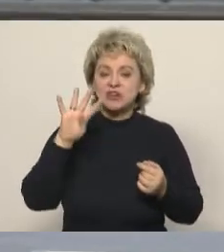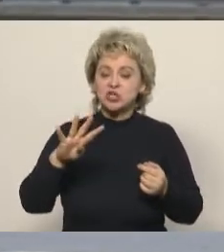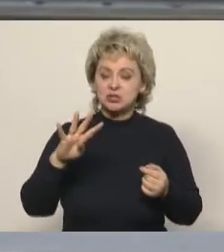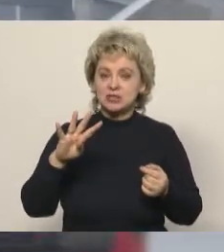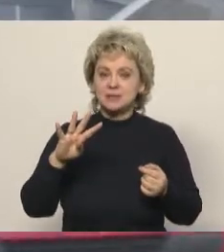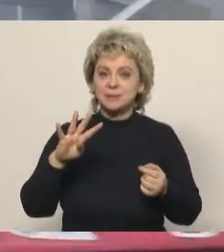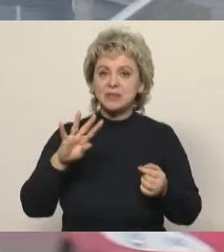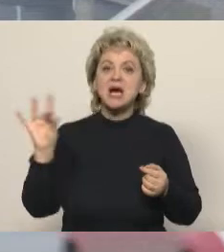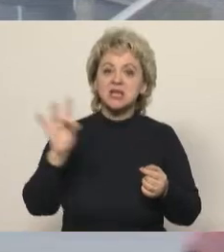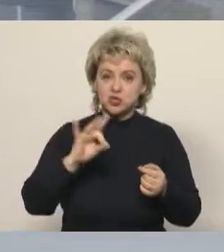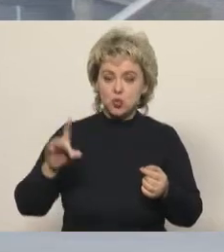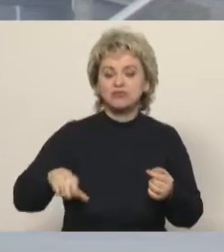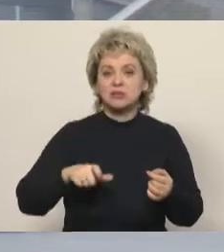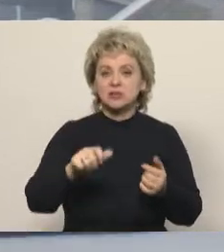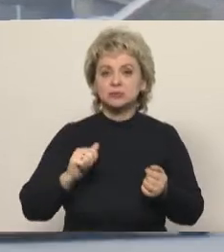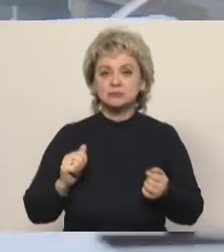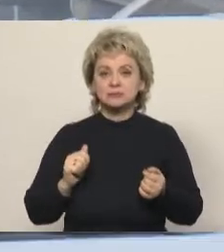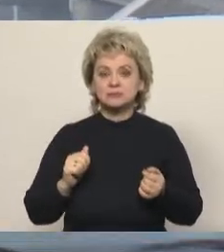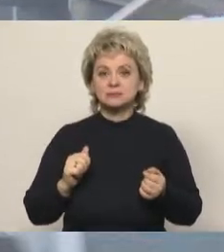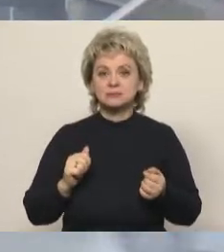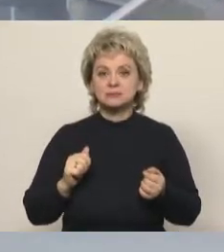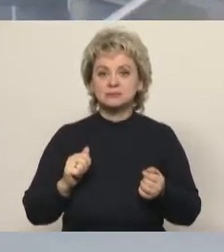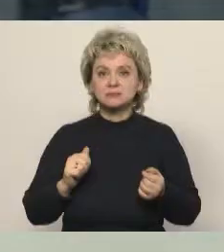Руслан Хамчиев, Дон 24, Ростов-на-Дону.